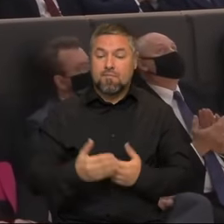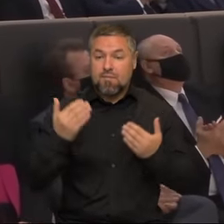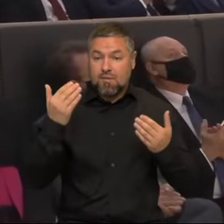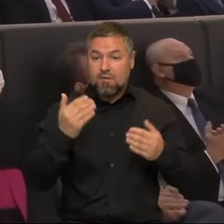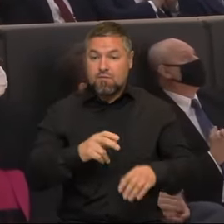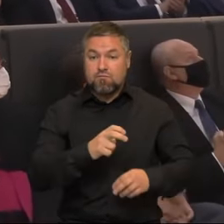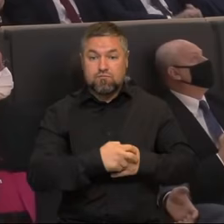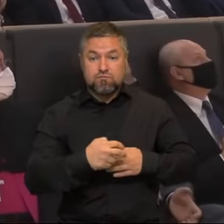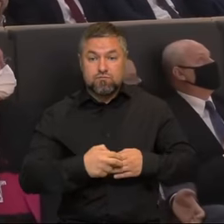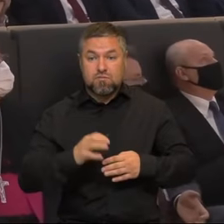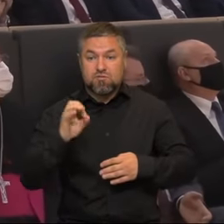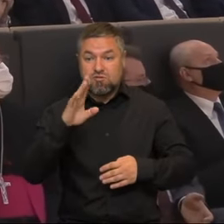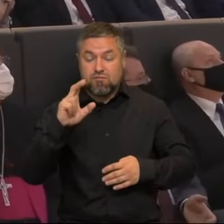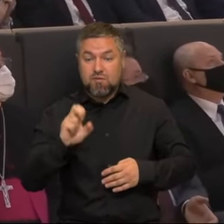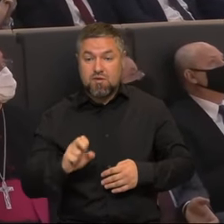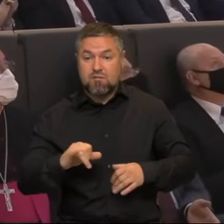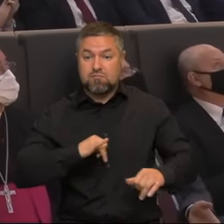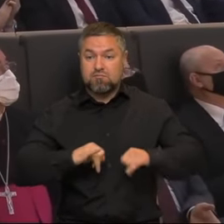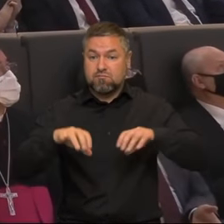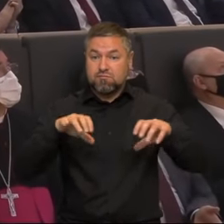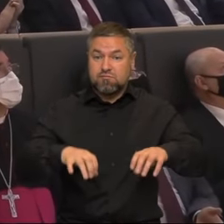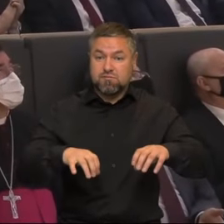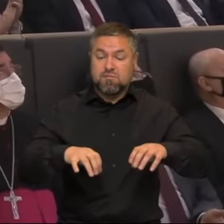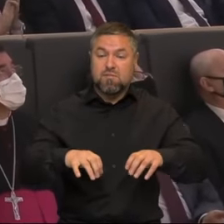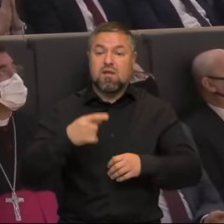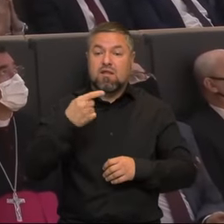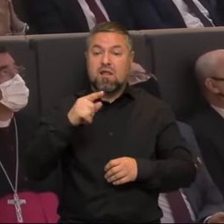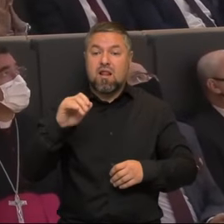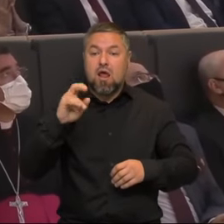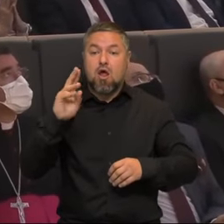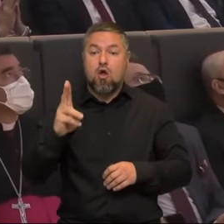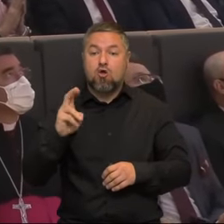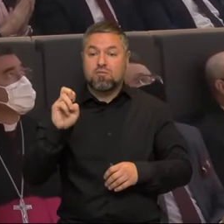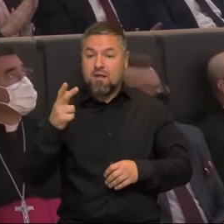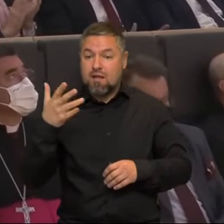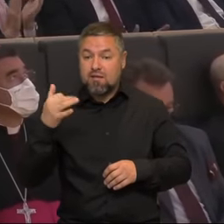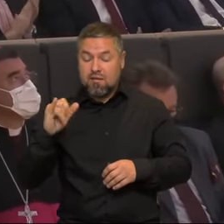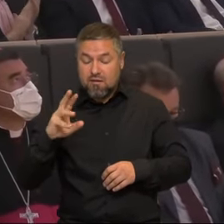Witam pana doktora Józefa Szmicha, prezesa zarządu Delia Cosmetics, spółka z o.o.